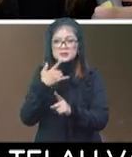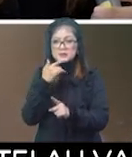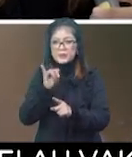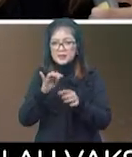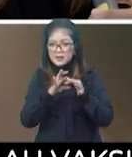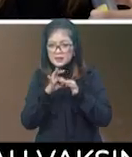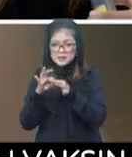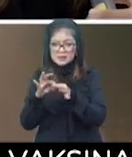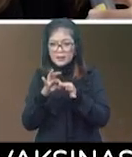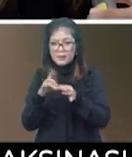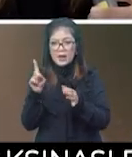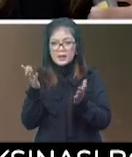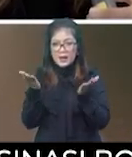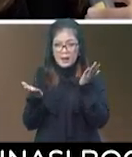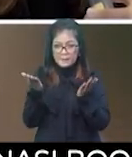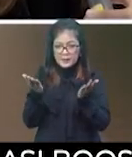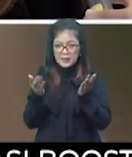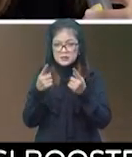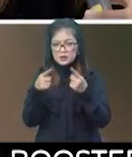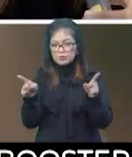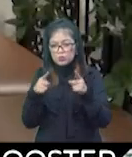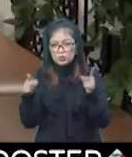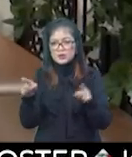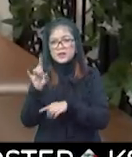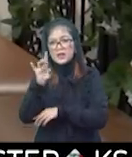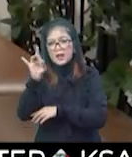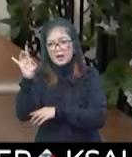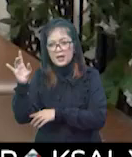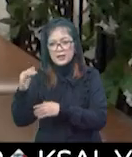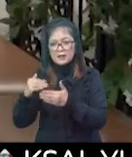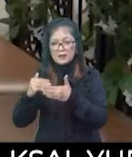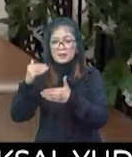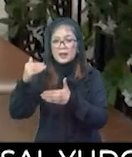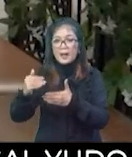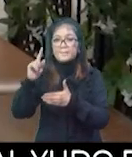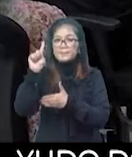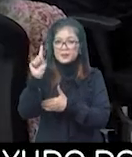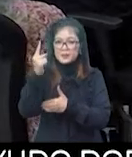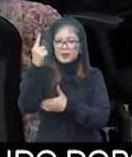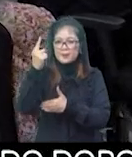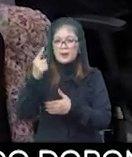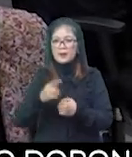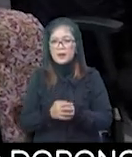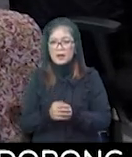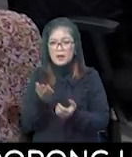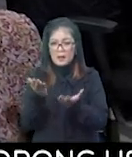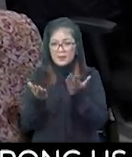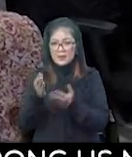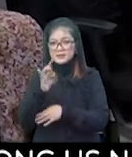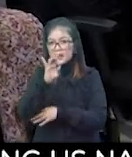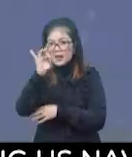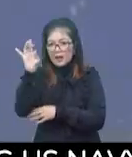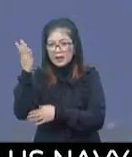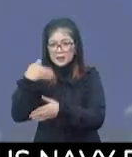text atau music atau apa gitu. Tapi memang ini fase pertama untuk kita masuk ke dalam business model super apps begitu. Melalui game